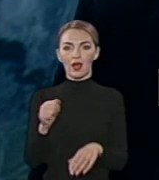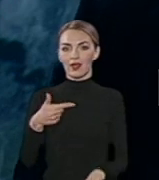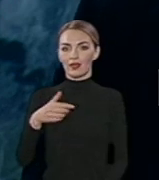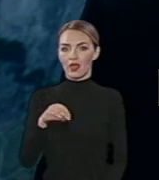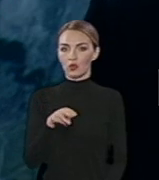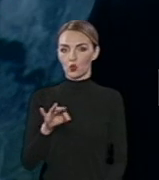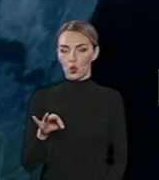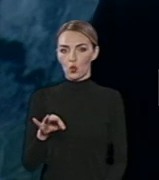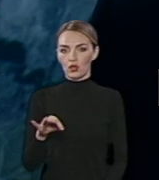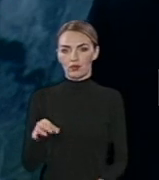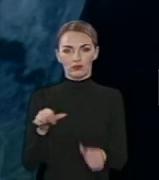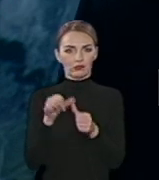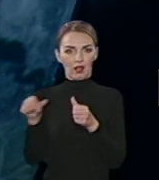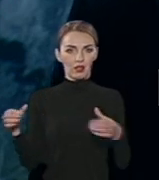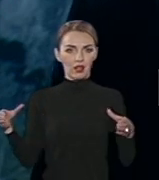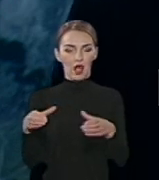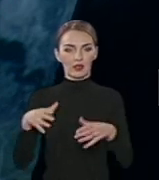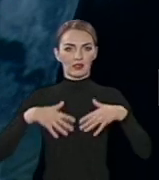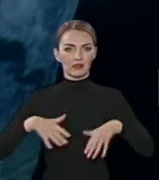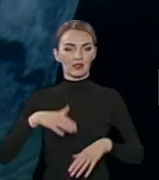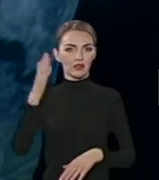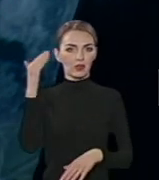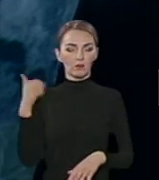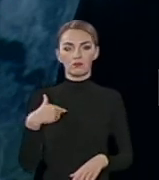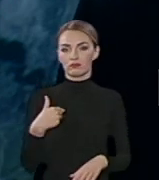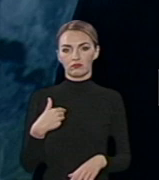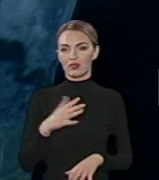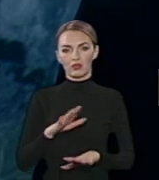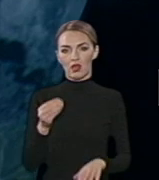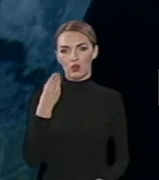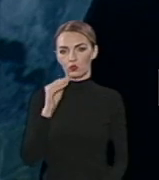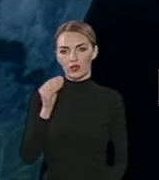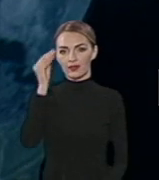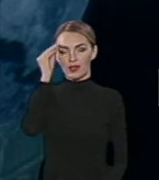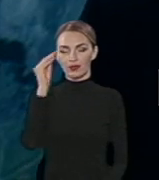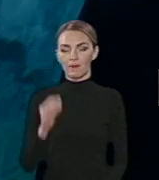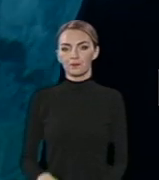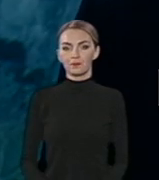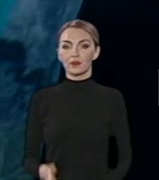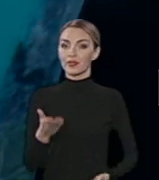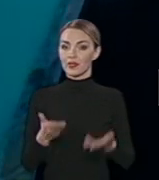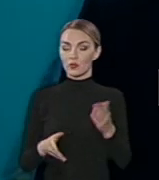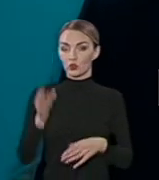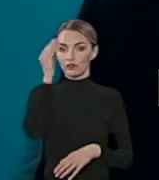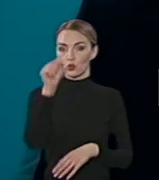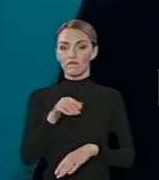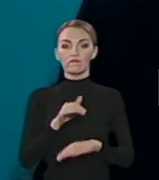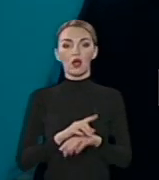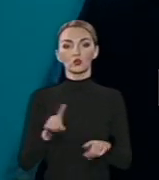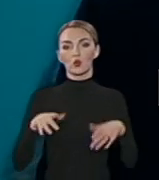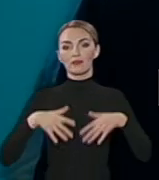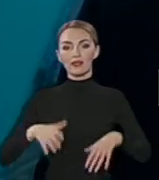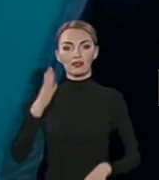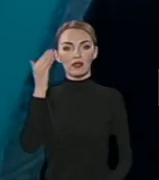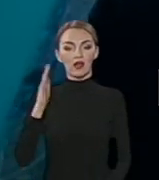на какой-то лагерь, где находятся крымские татары. На мой взгляд, это не лучшая идея. Если все-таки учитывать тот факт, что крымские